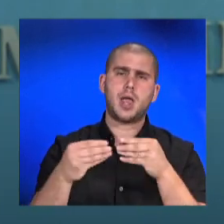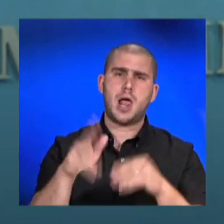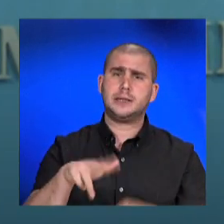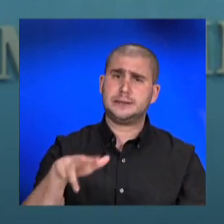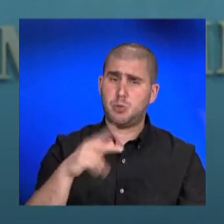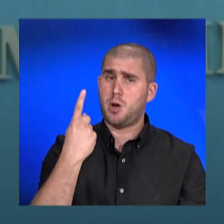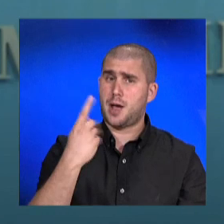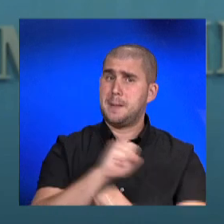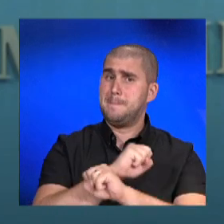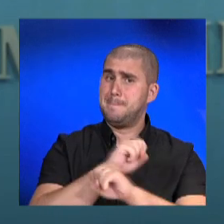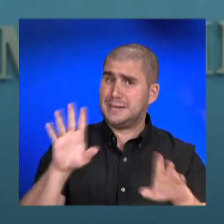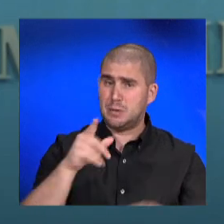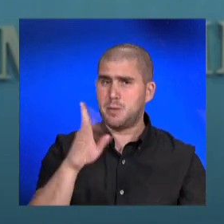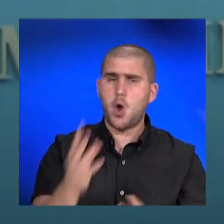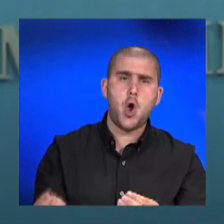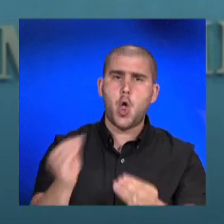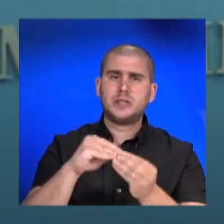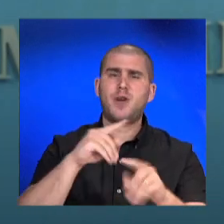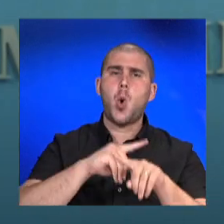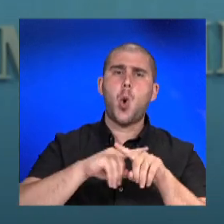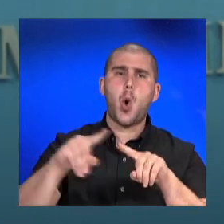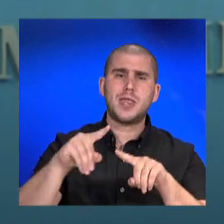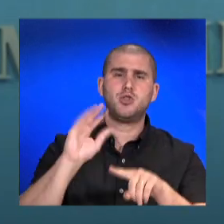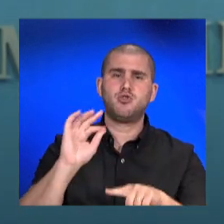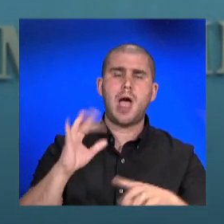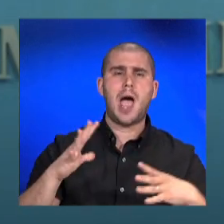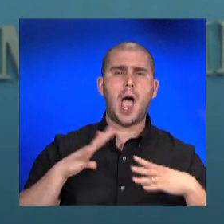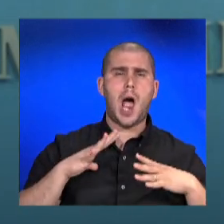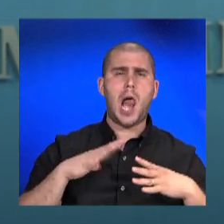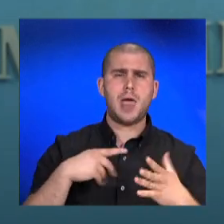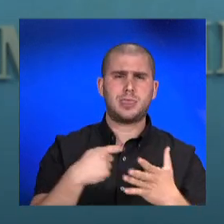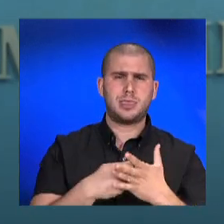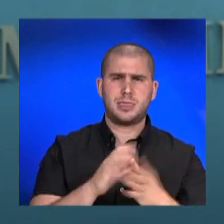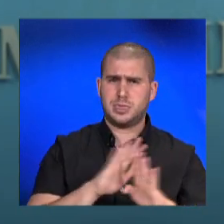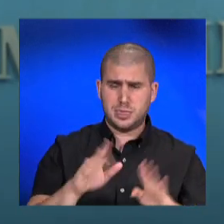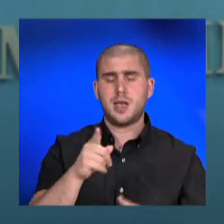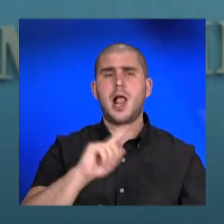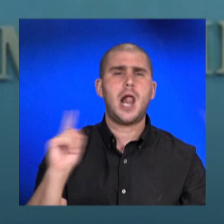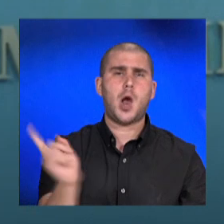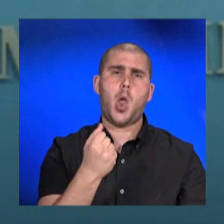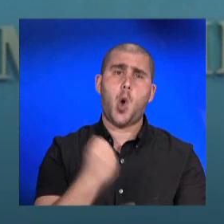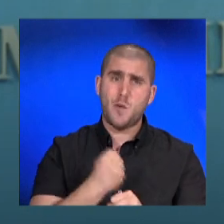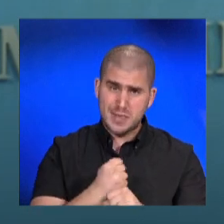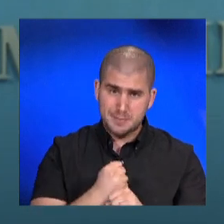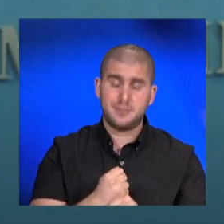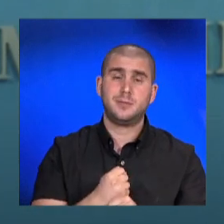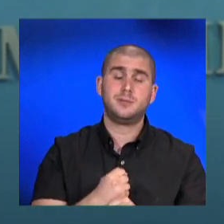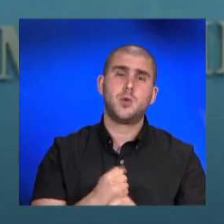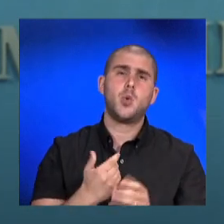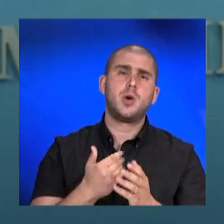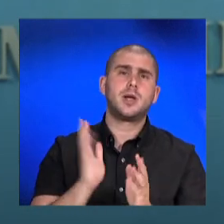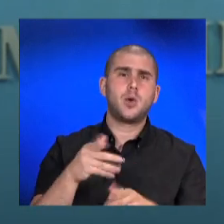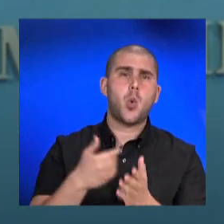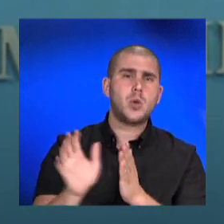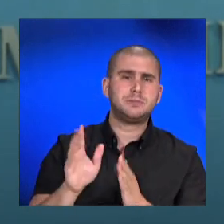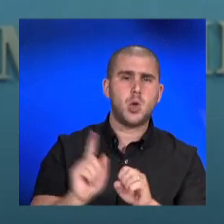זה להוסיף חודש של חל"ת לכלל העובדים, להוציא את תקופת הסגר מחוץ לחישוב